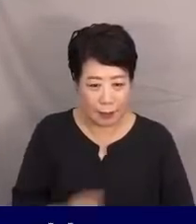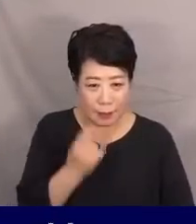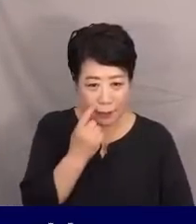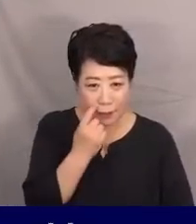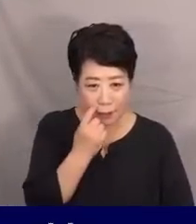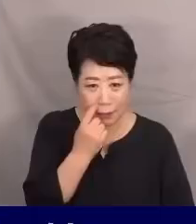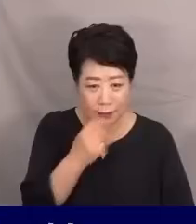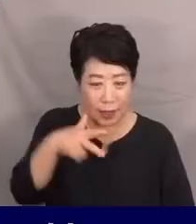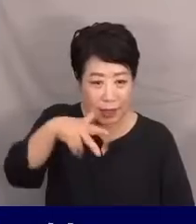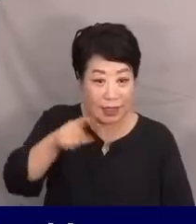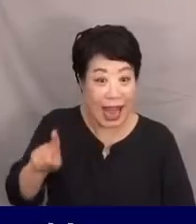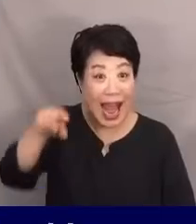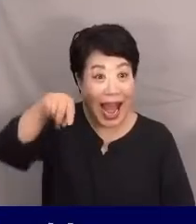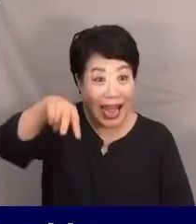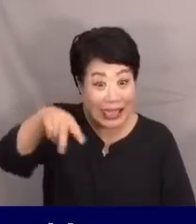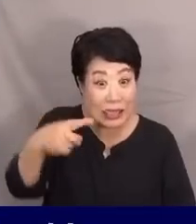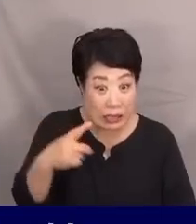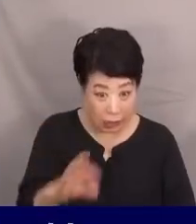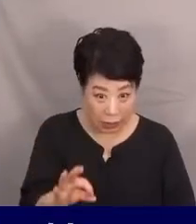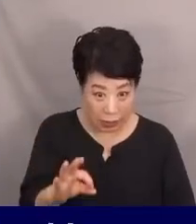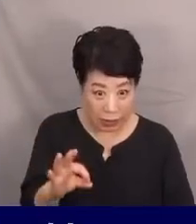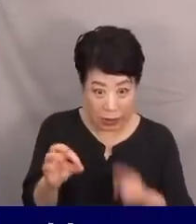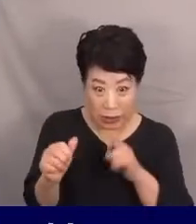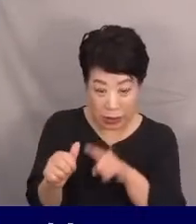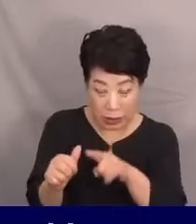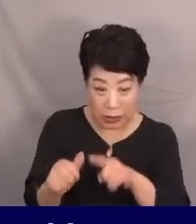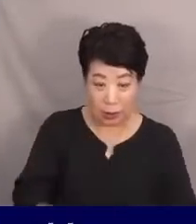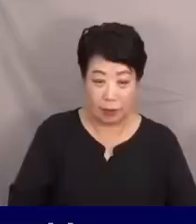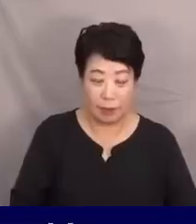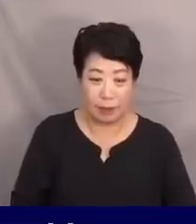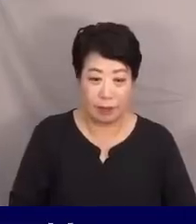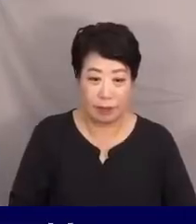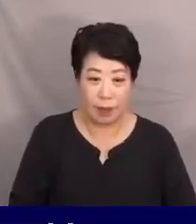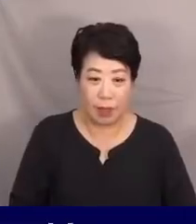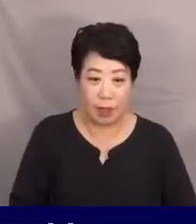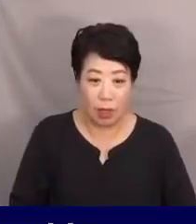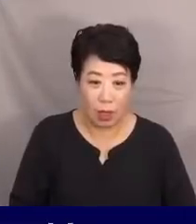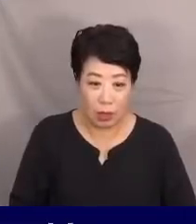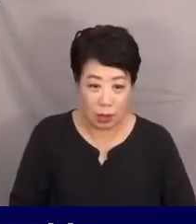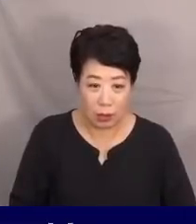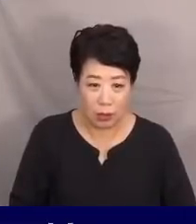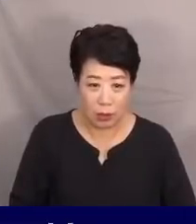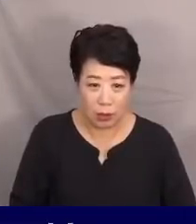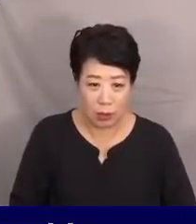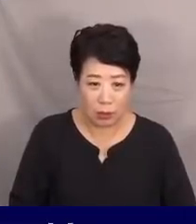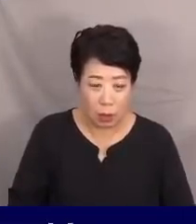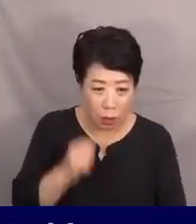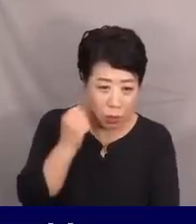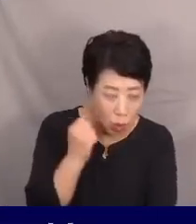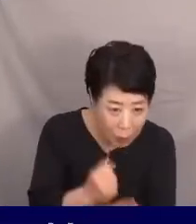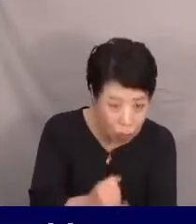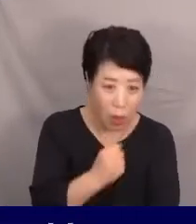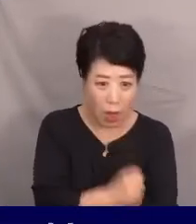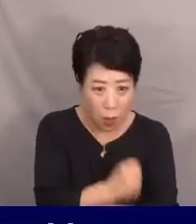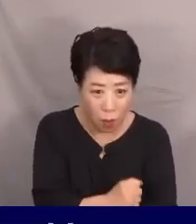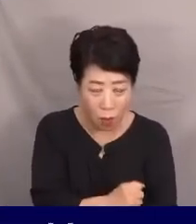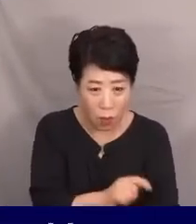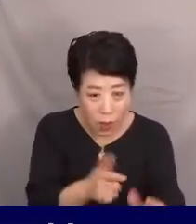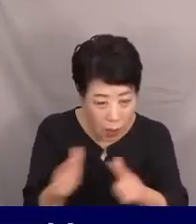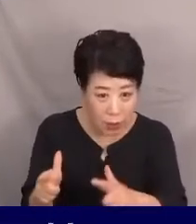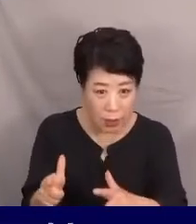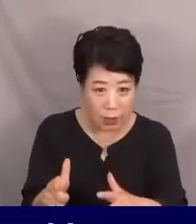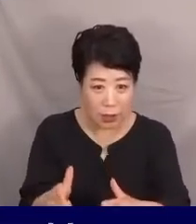이 자승이란 자가 도박사 기질이 있습니다. 물론 도박도 했고 도박장 개설도 했습니다.